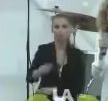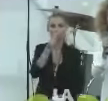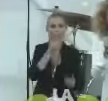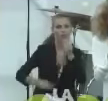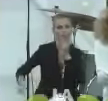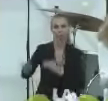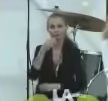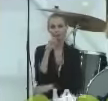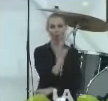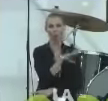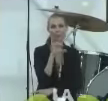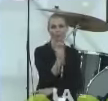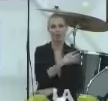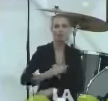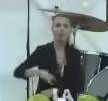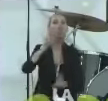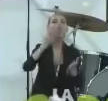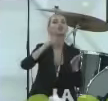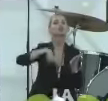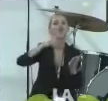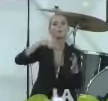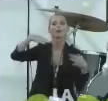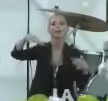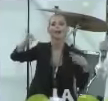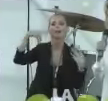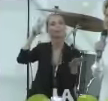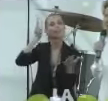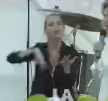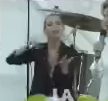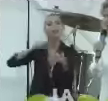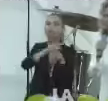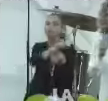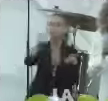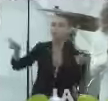come fate anche voi, come fate anche voi.